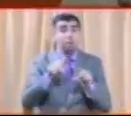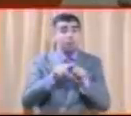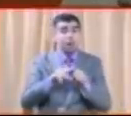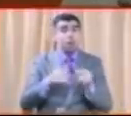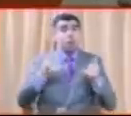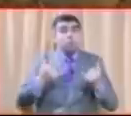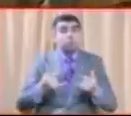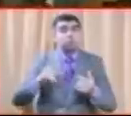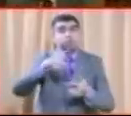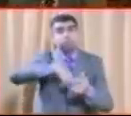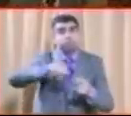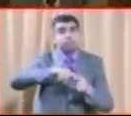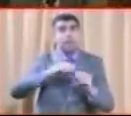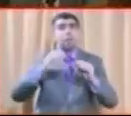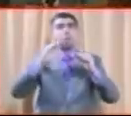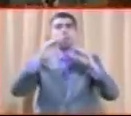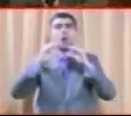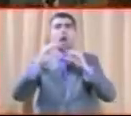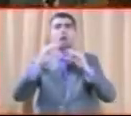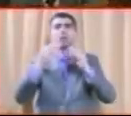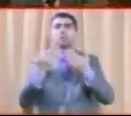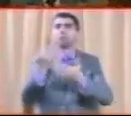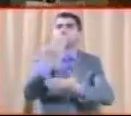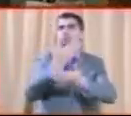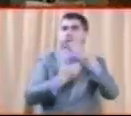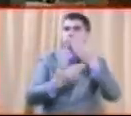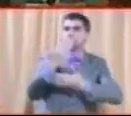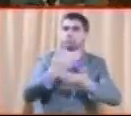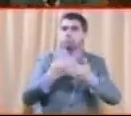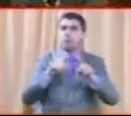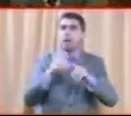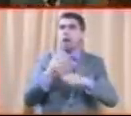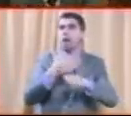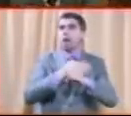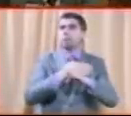حامية وفيها اتفاق واسع حول الإحالة،